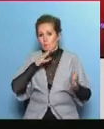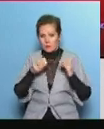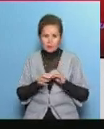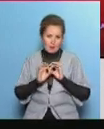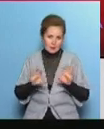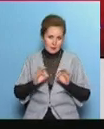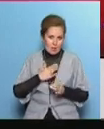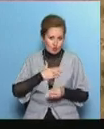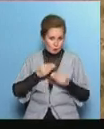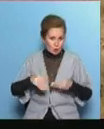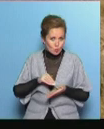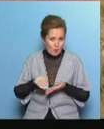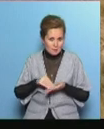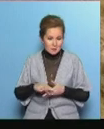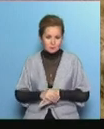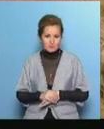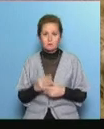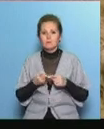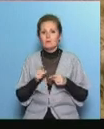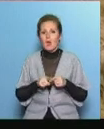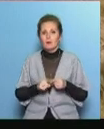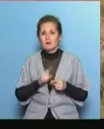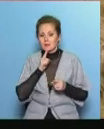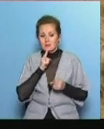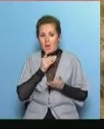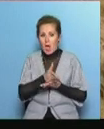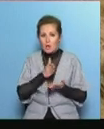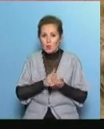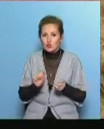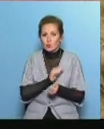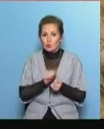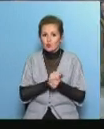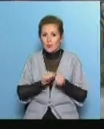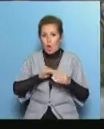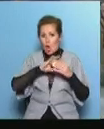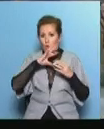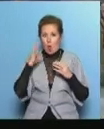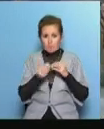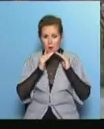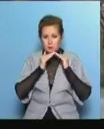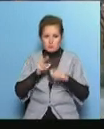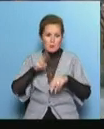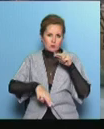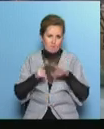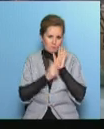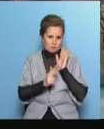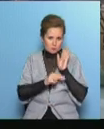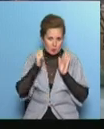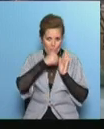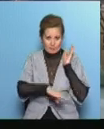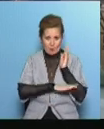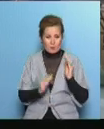журналистам. Этот зерносушильный комплекс построили еще в 80-е годы. Деревянная постройка все еще в